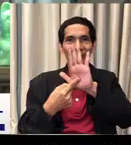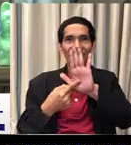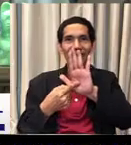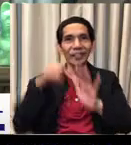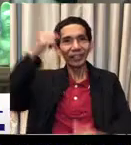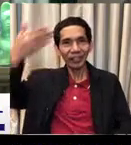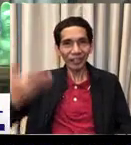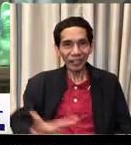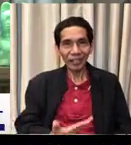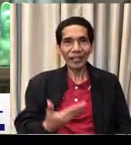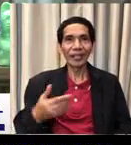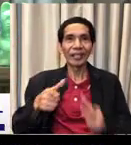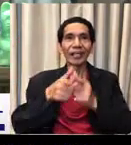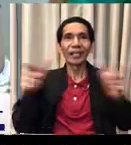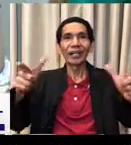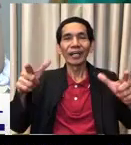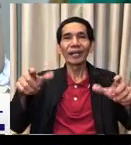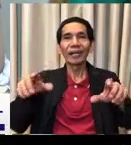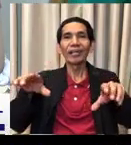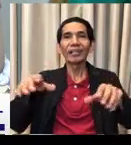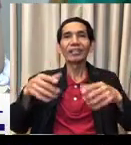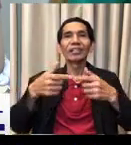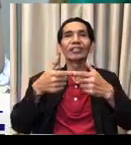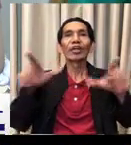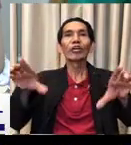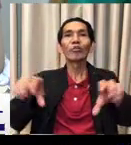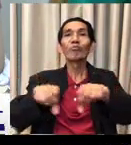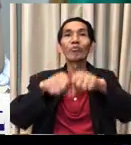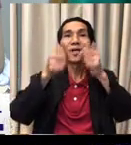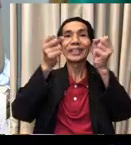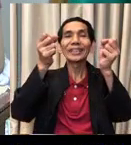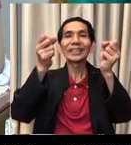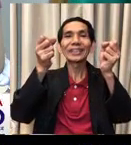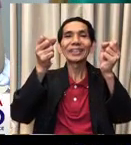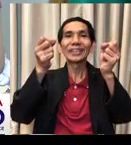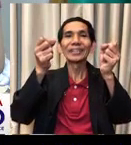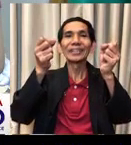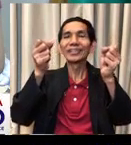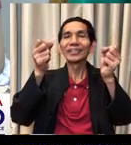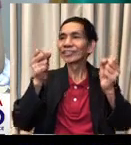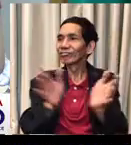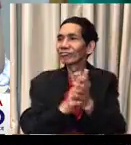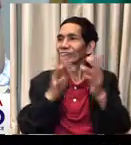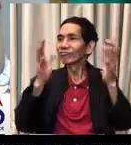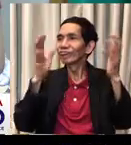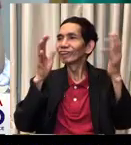Invite nyo ako sa groundbreaking. Malapit na. Malapit na.